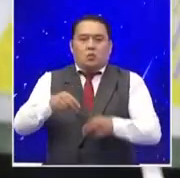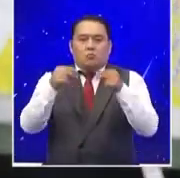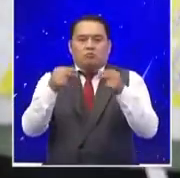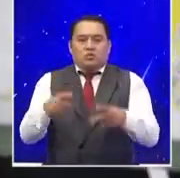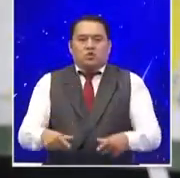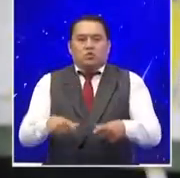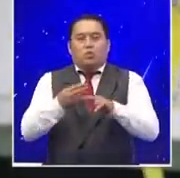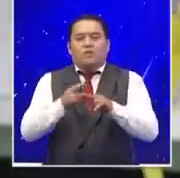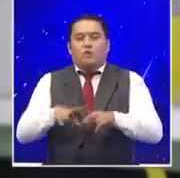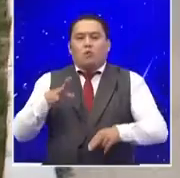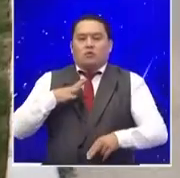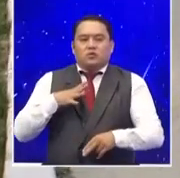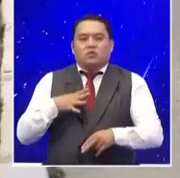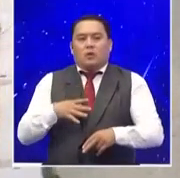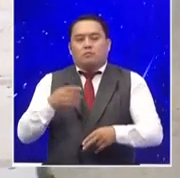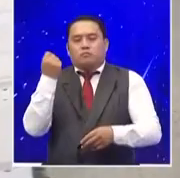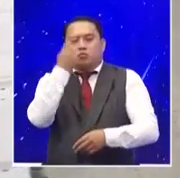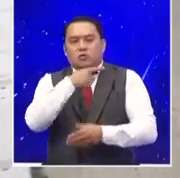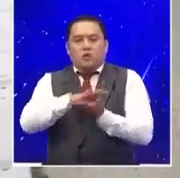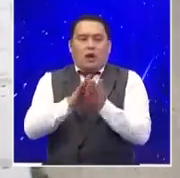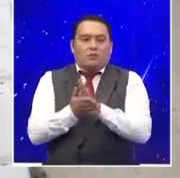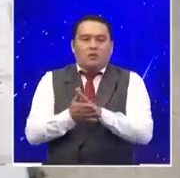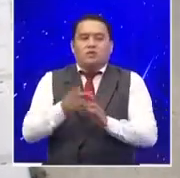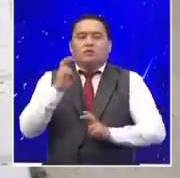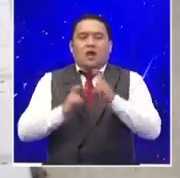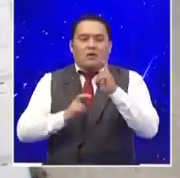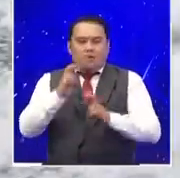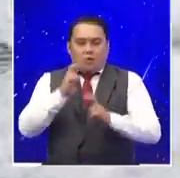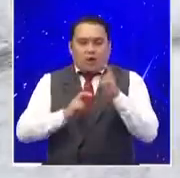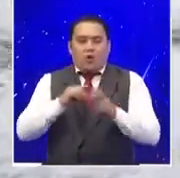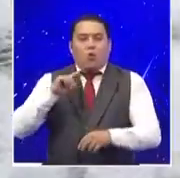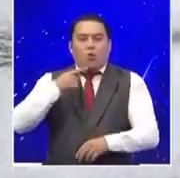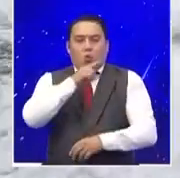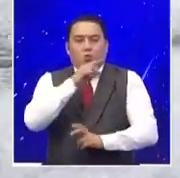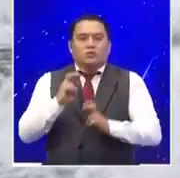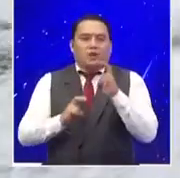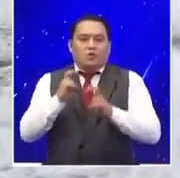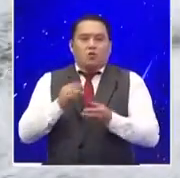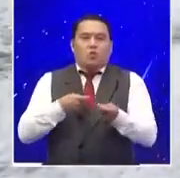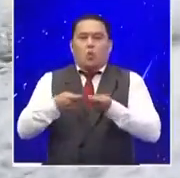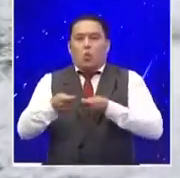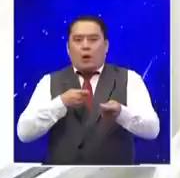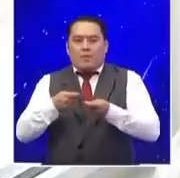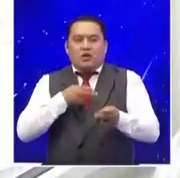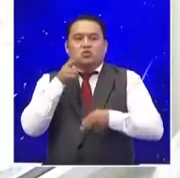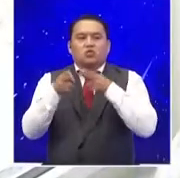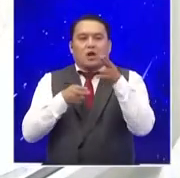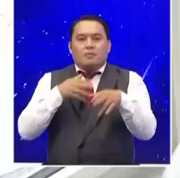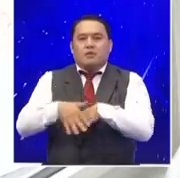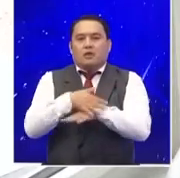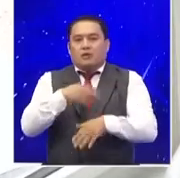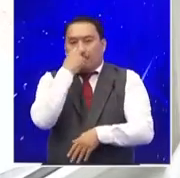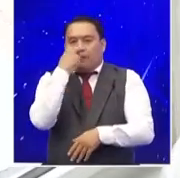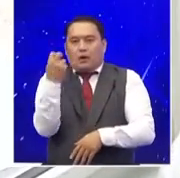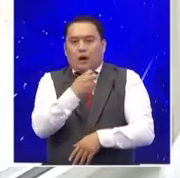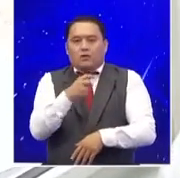продукции. Поинтересовалась Соловьева и положением дел на крахмало-паточном заводе. Какие меры предприняты руководством по жалобе населения на неприятный